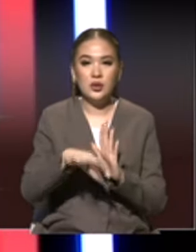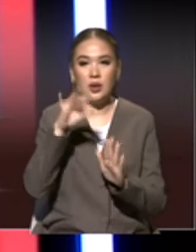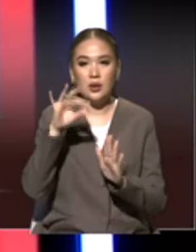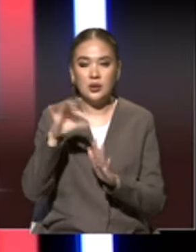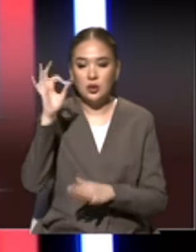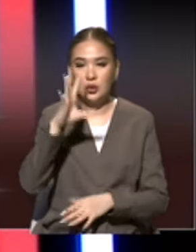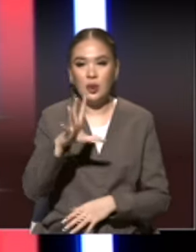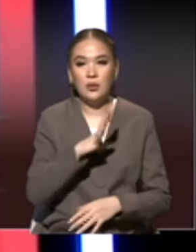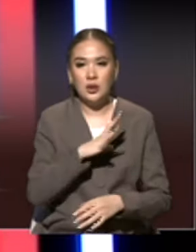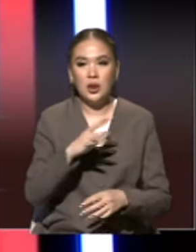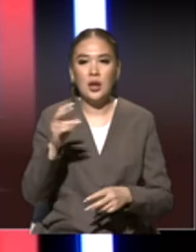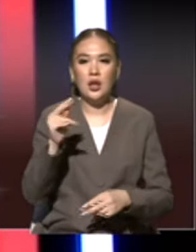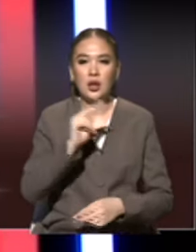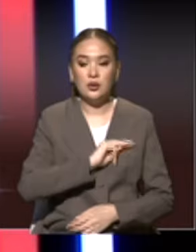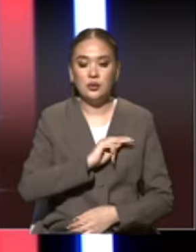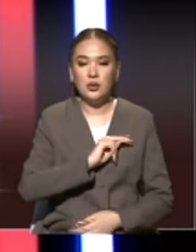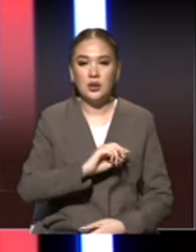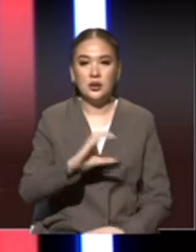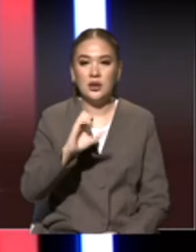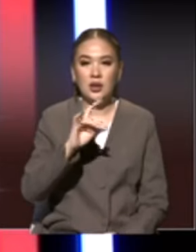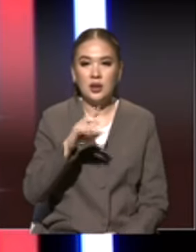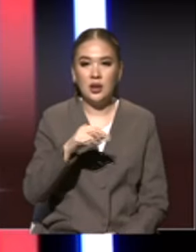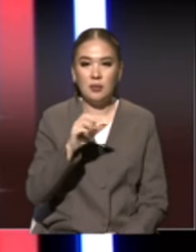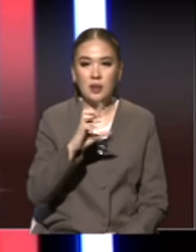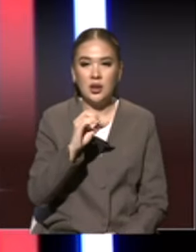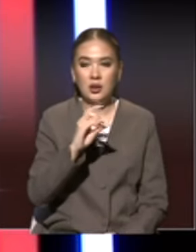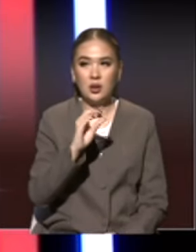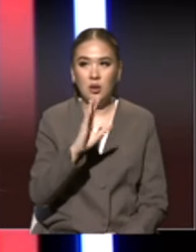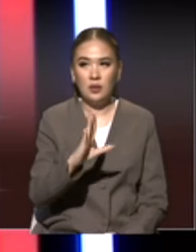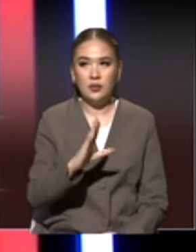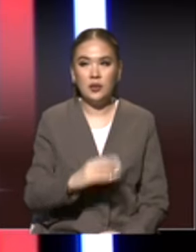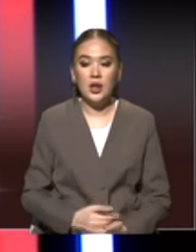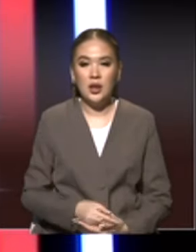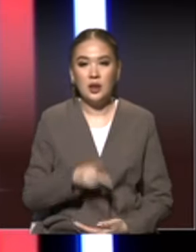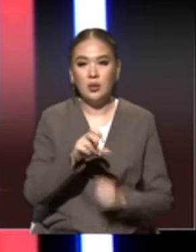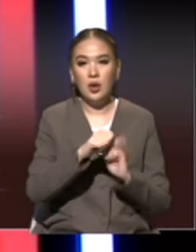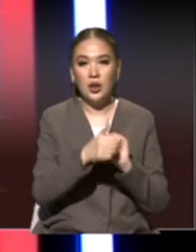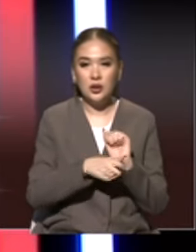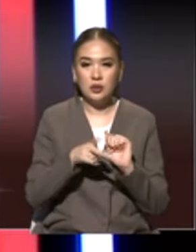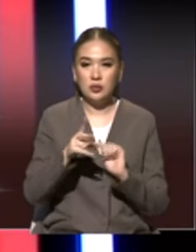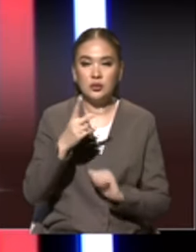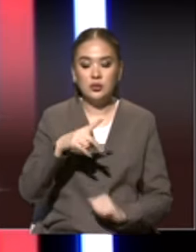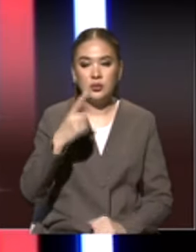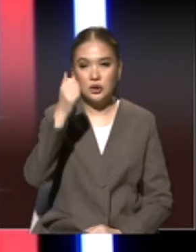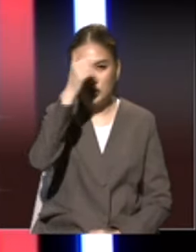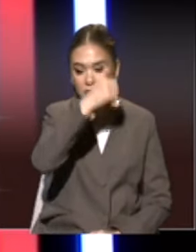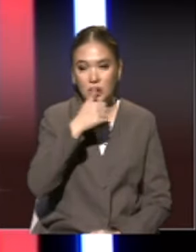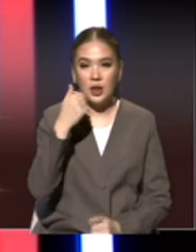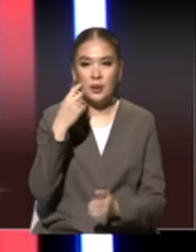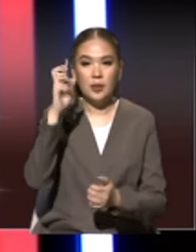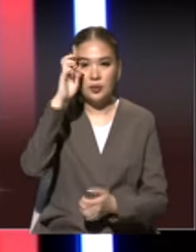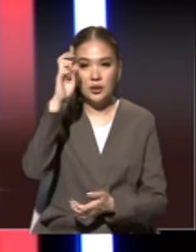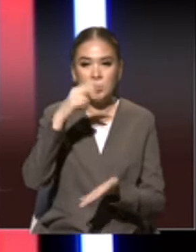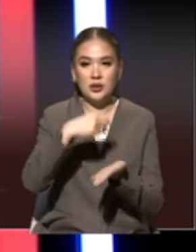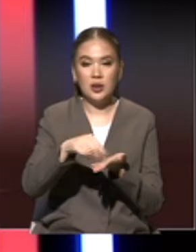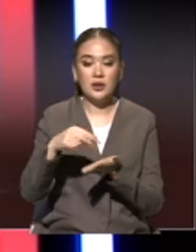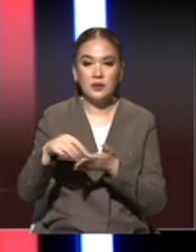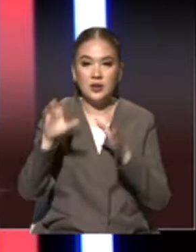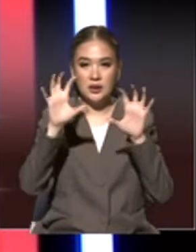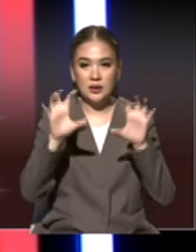департаментінің басшысы Ербол Сардарбеков. 2016 мен 2021 жылдар аралығында мемлекеттік сатып алу туралы